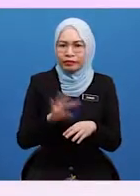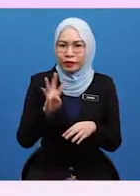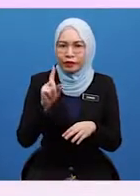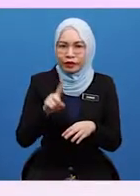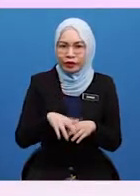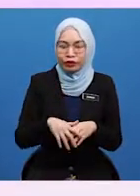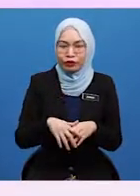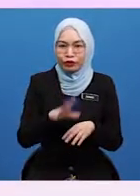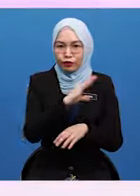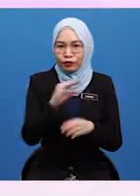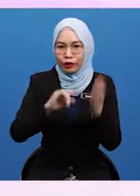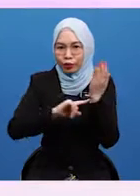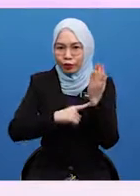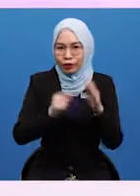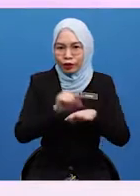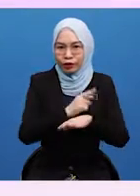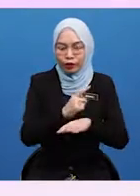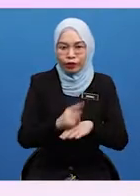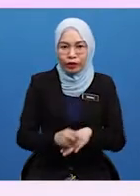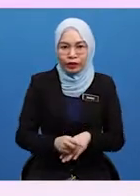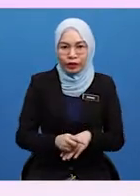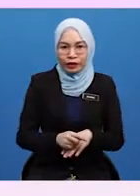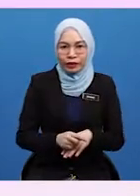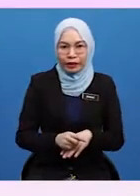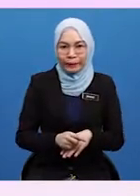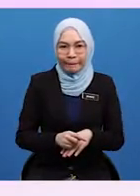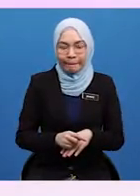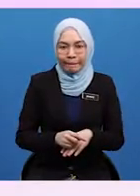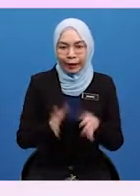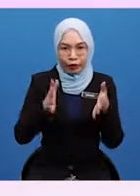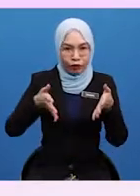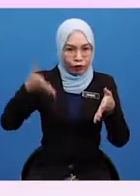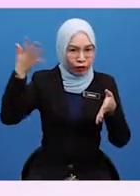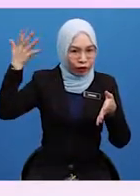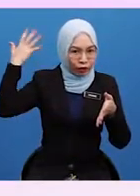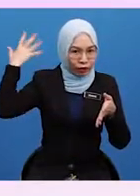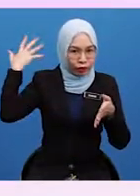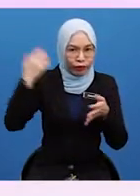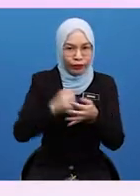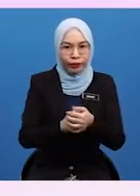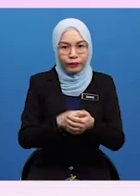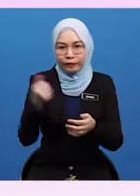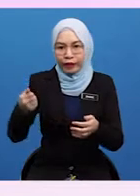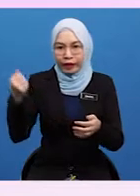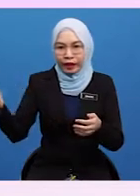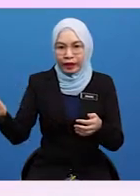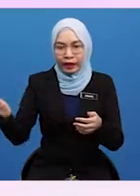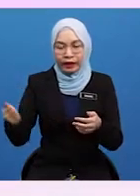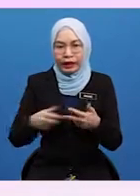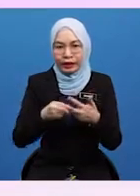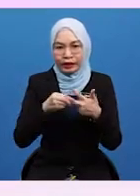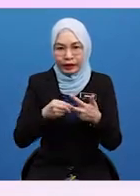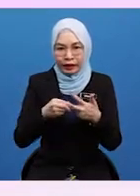permintaan meningkat dengan getaran selepas telepon alat telekomunikasi yang ketiga wujud